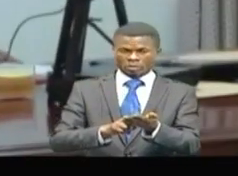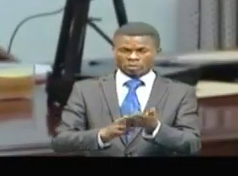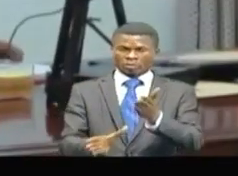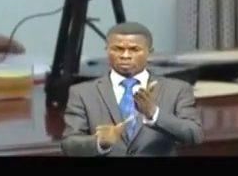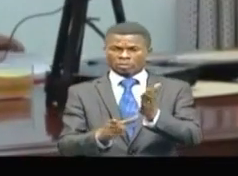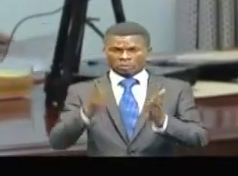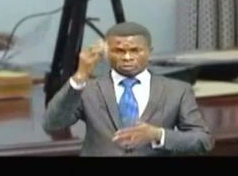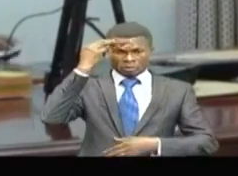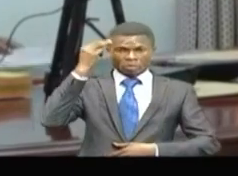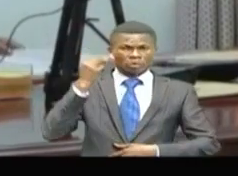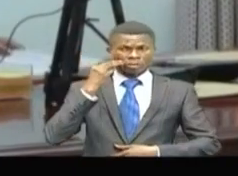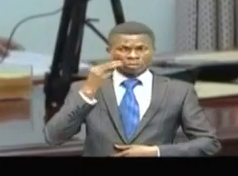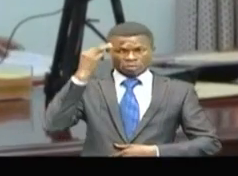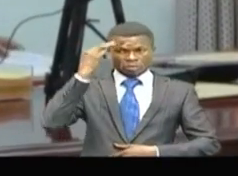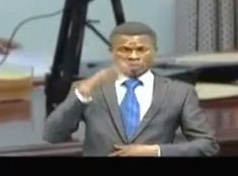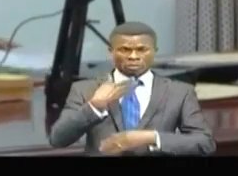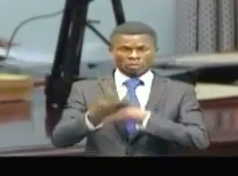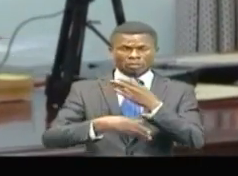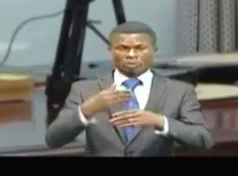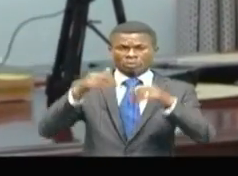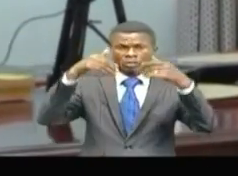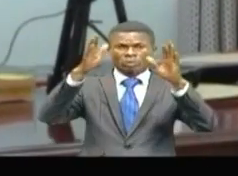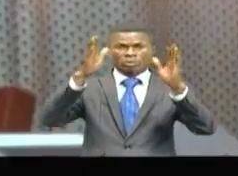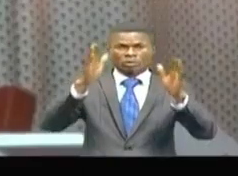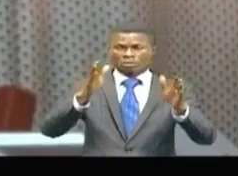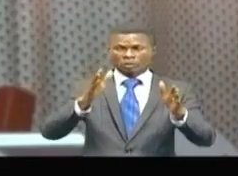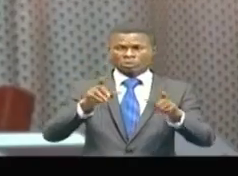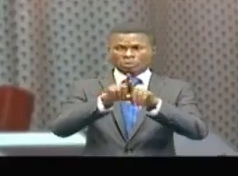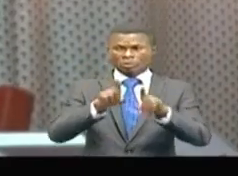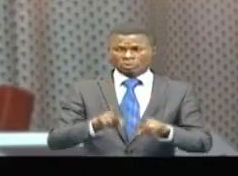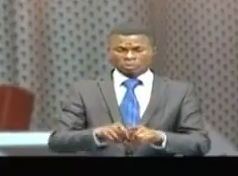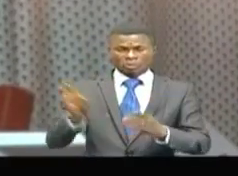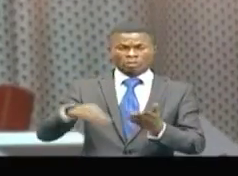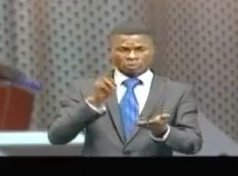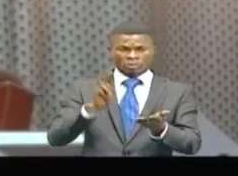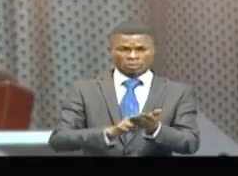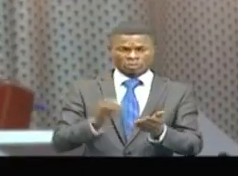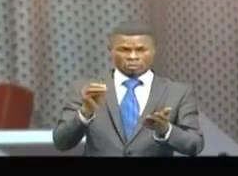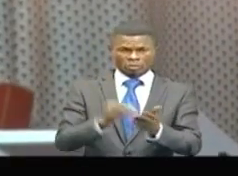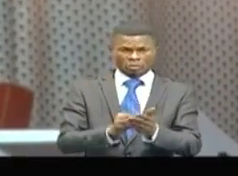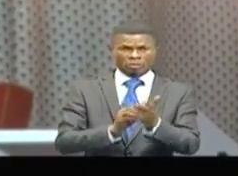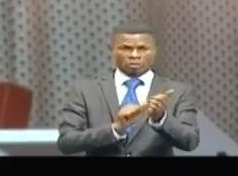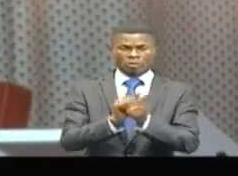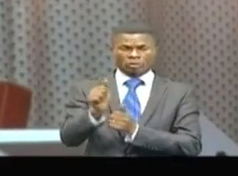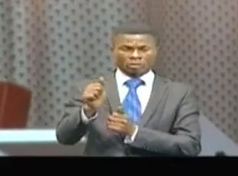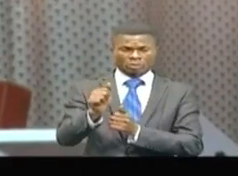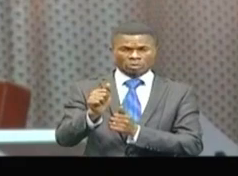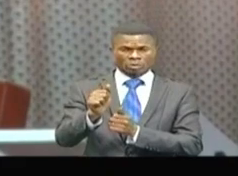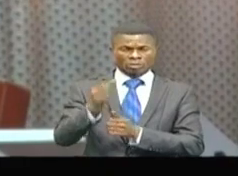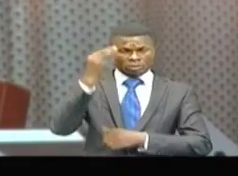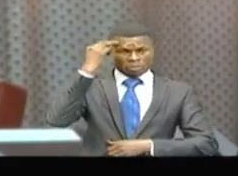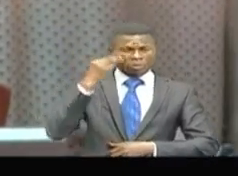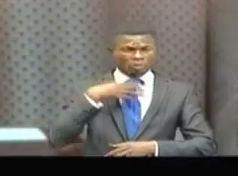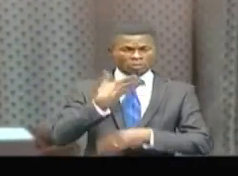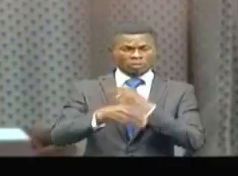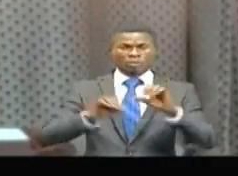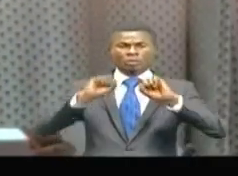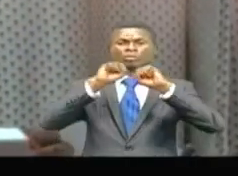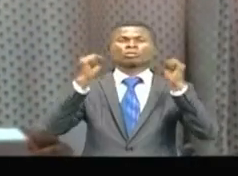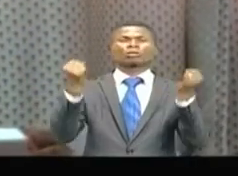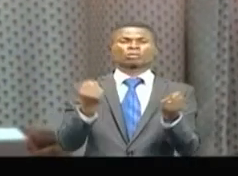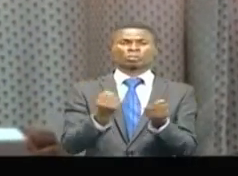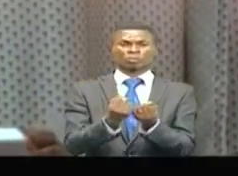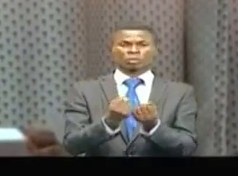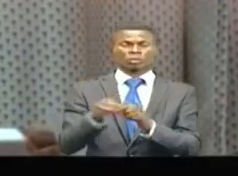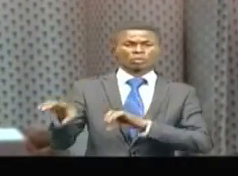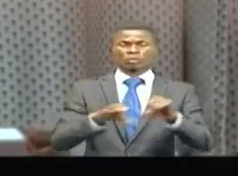vice-premier ministre, ministre des Affaires étrangères, et co-signé par le ministre des Affaires sociales,